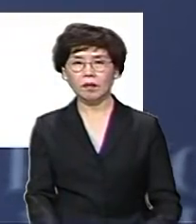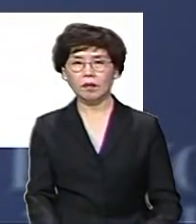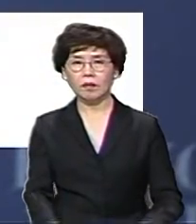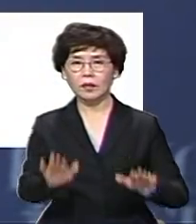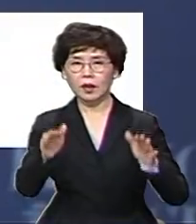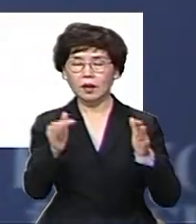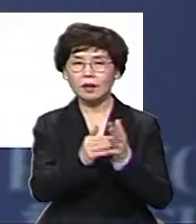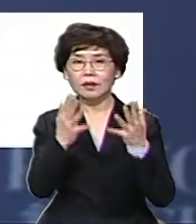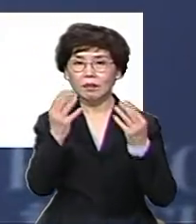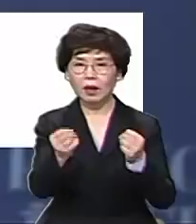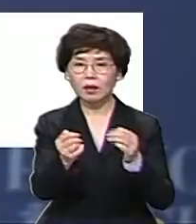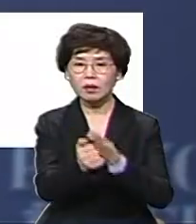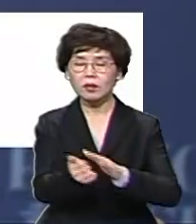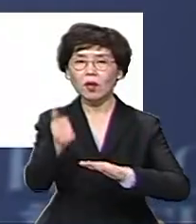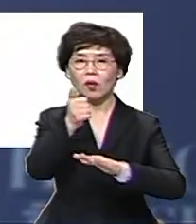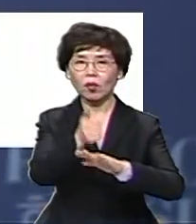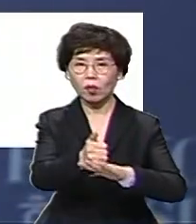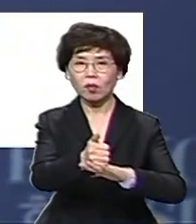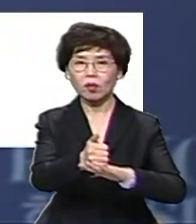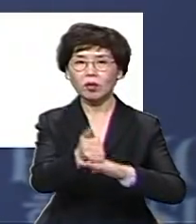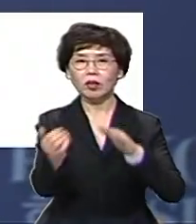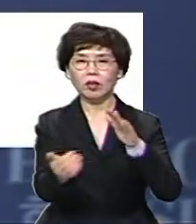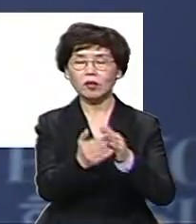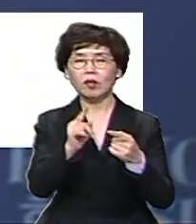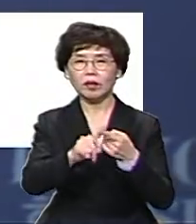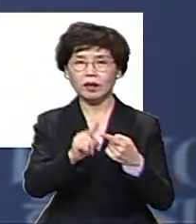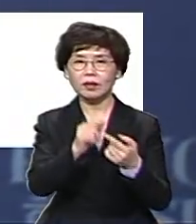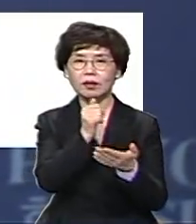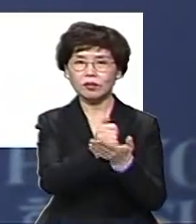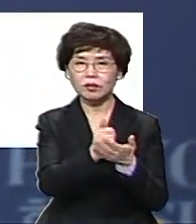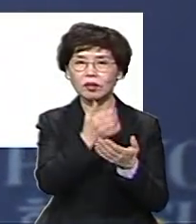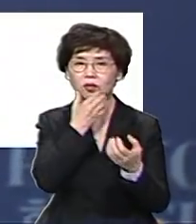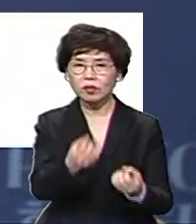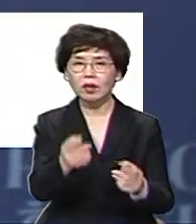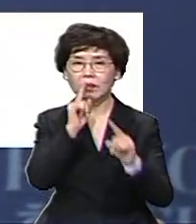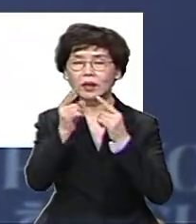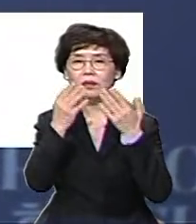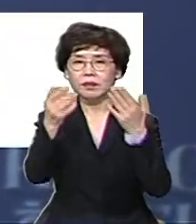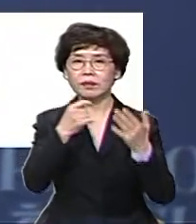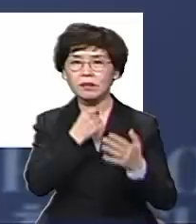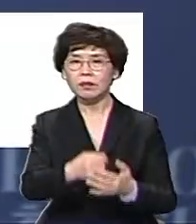지금까지 많은 성공을 이룬 점에 대해서 치하의 말씀과 축하의 말씀을 전합니다.